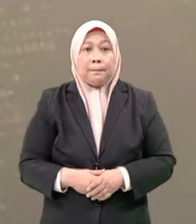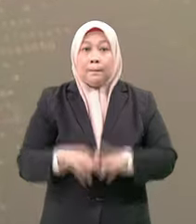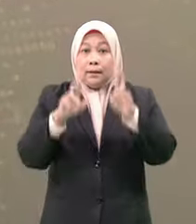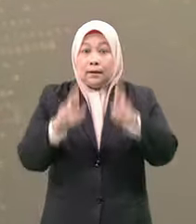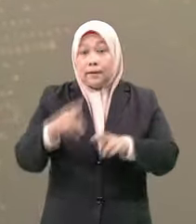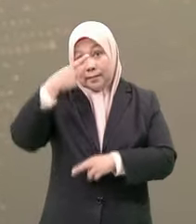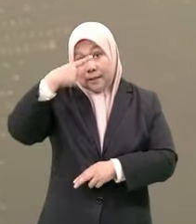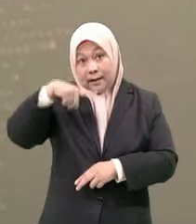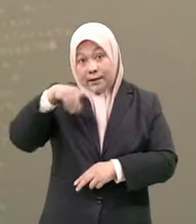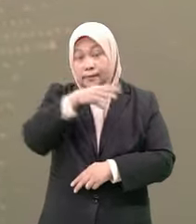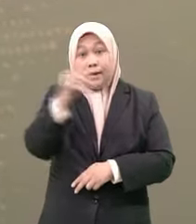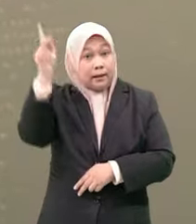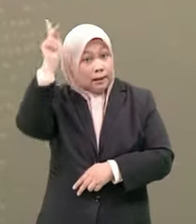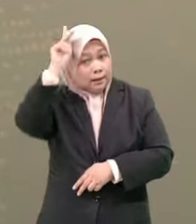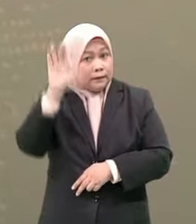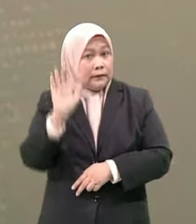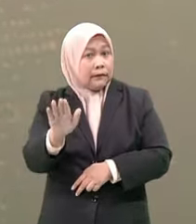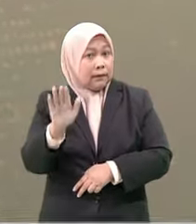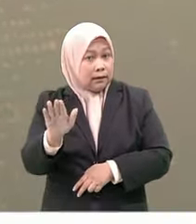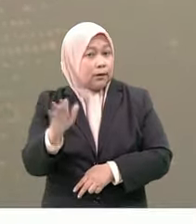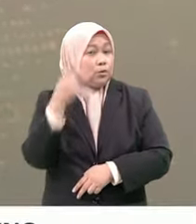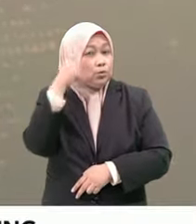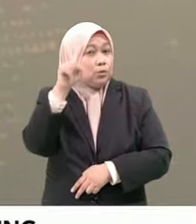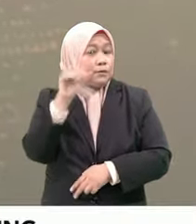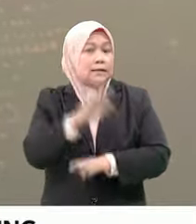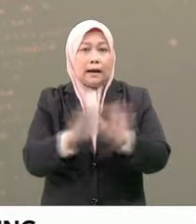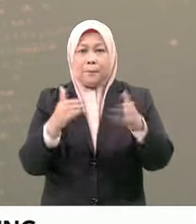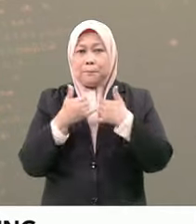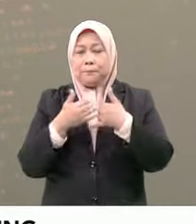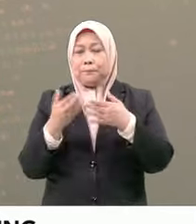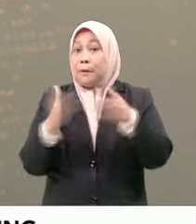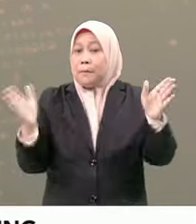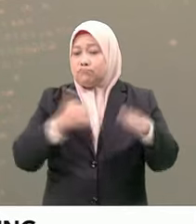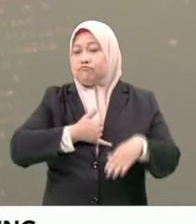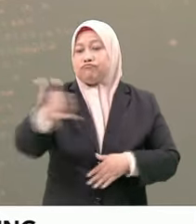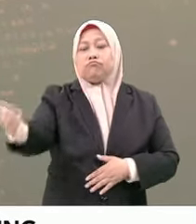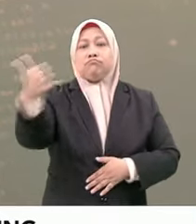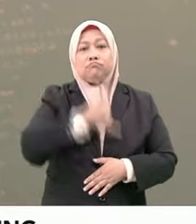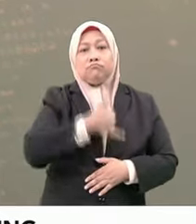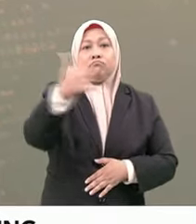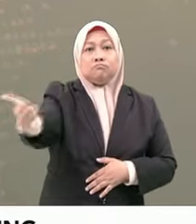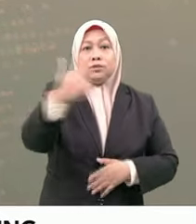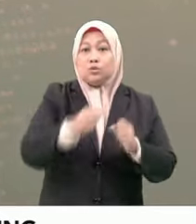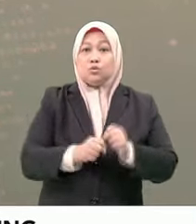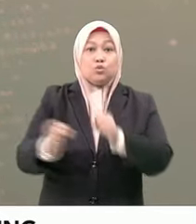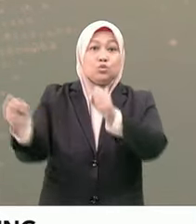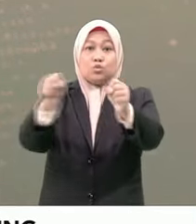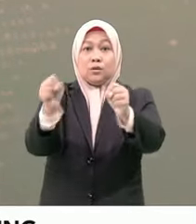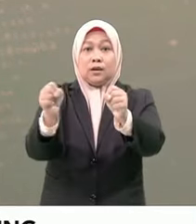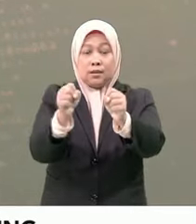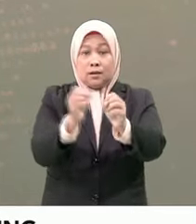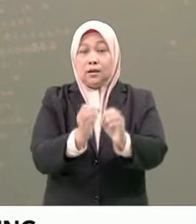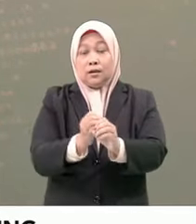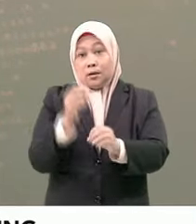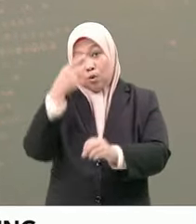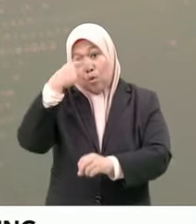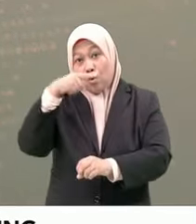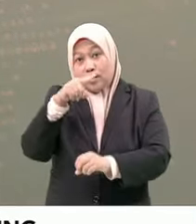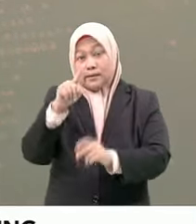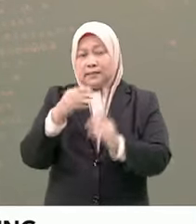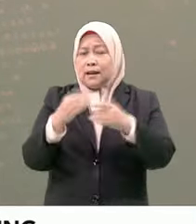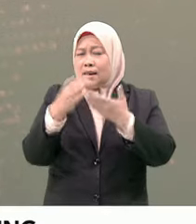rakyat Thailand dan Kelantan diingatkan supaya tidak bebas menyeberang keluar masuk melalui sungai golok yang cetek dan kering